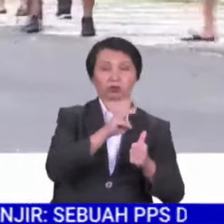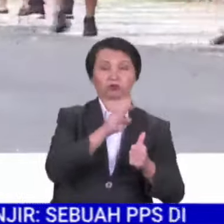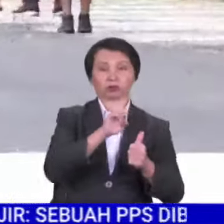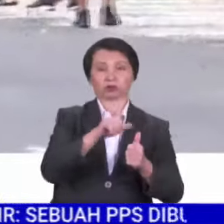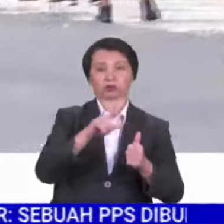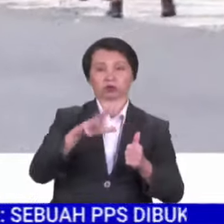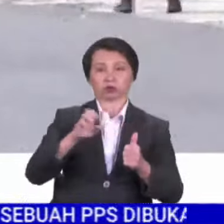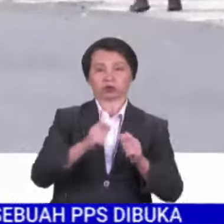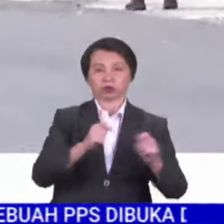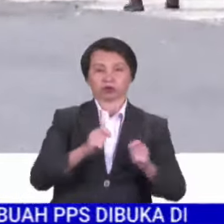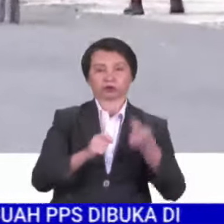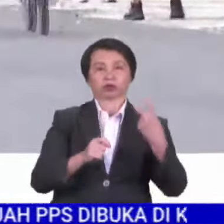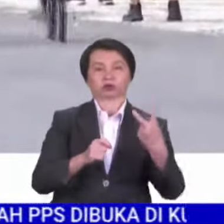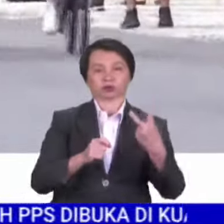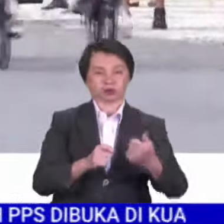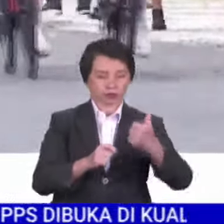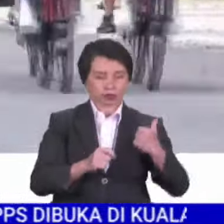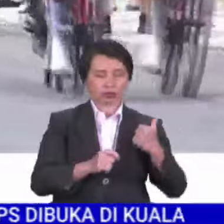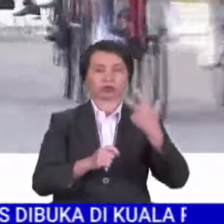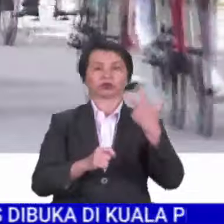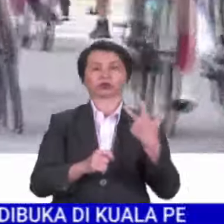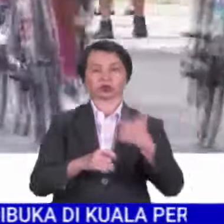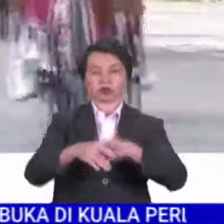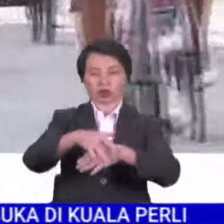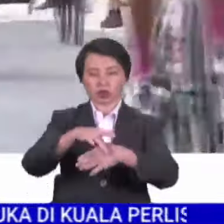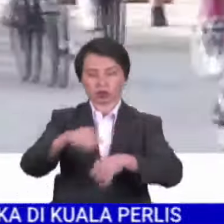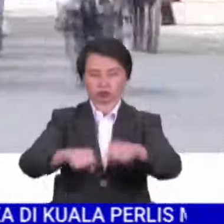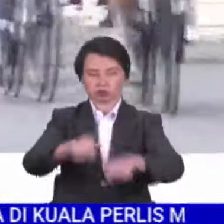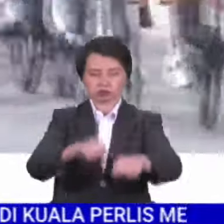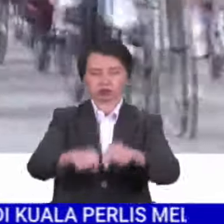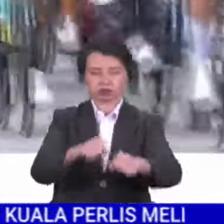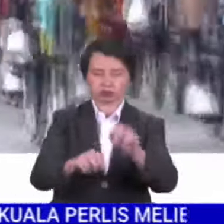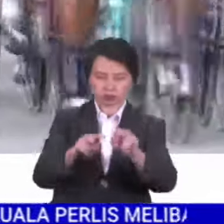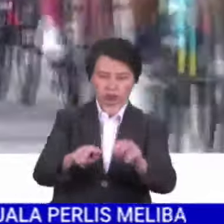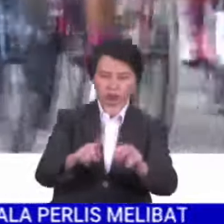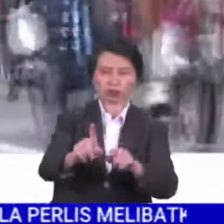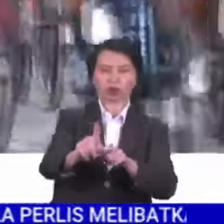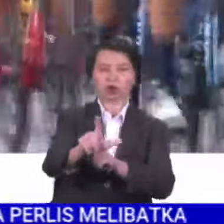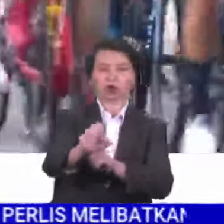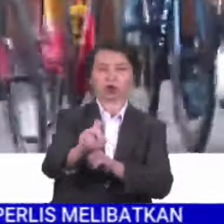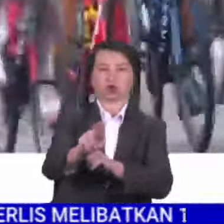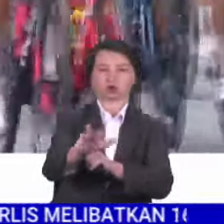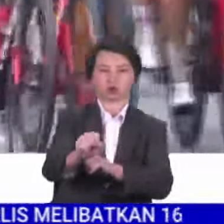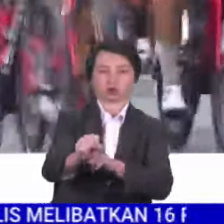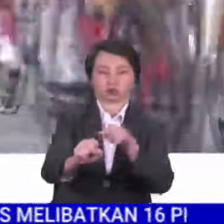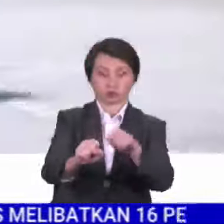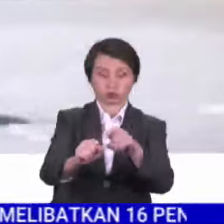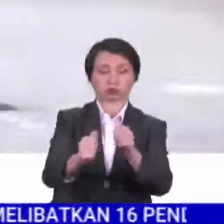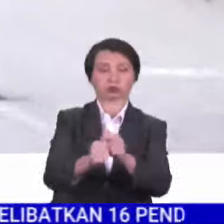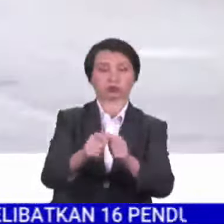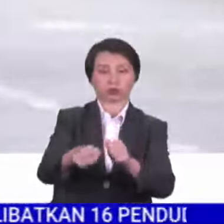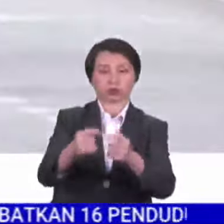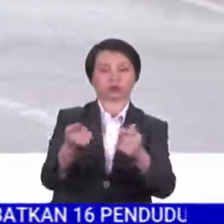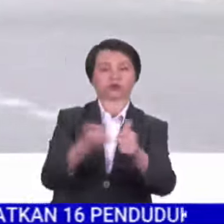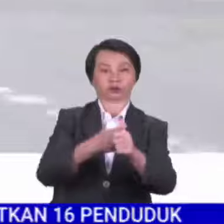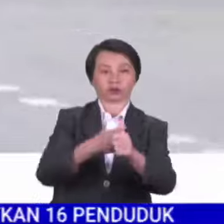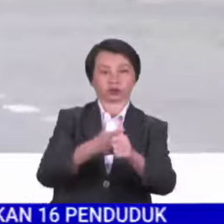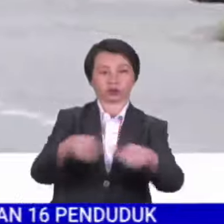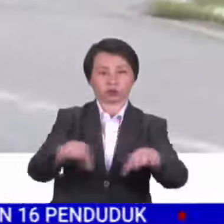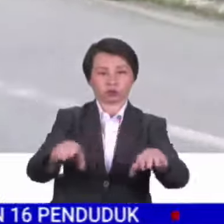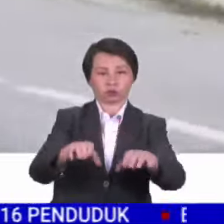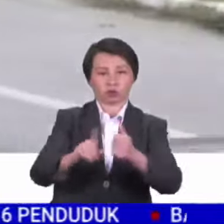Moreno di tempat kedua dan ketiga. Awal perlumbaan menyaksikan pelumba Loto Sudal Carlos Barbero terlebih dahulu